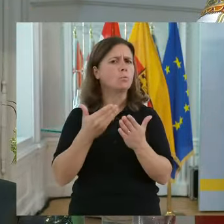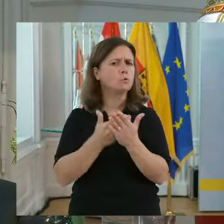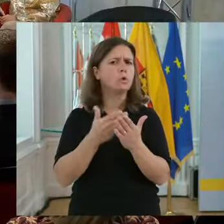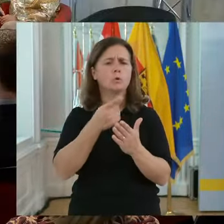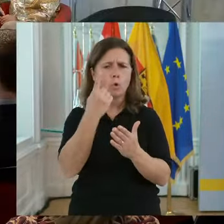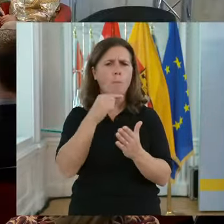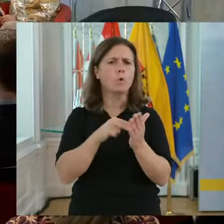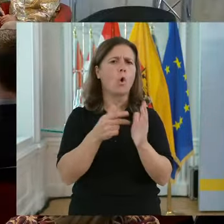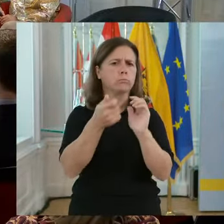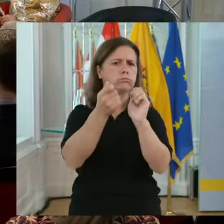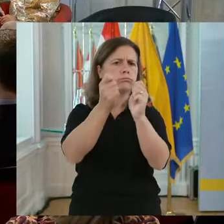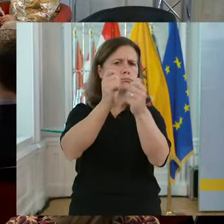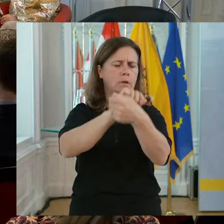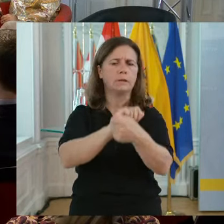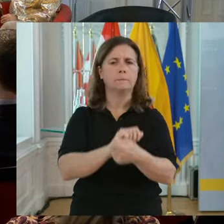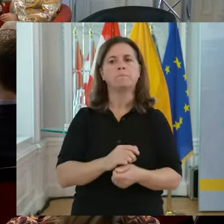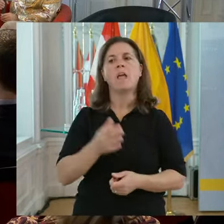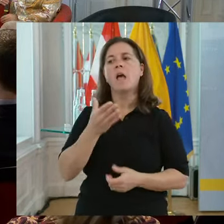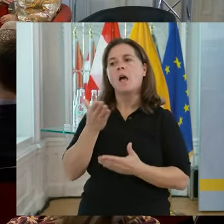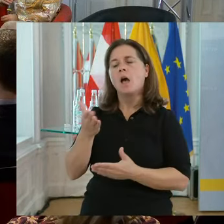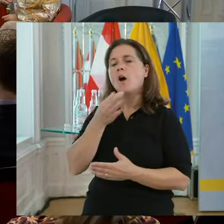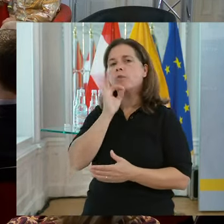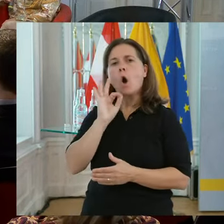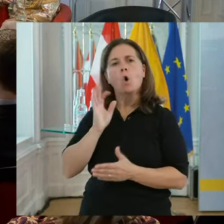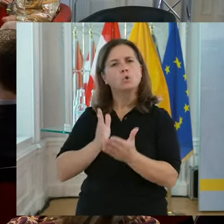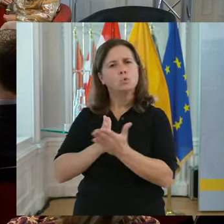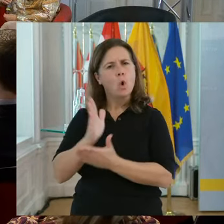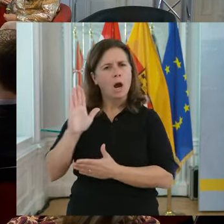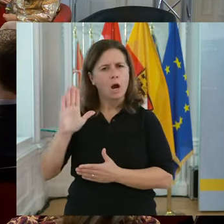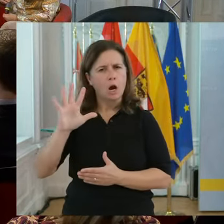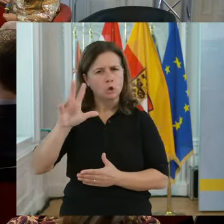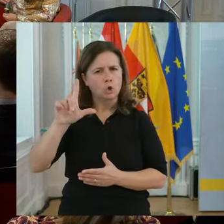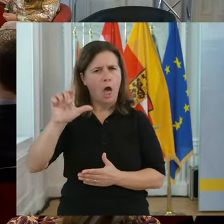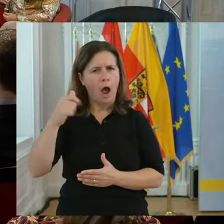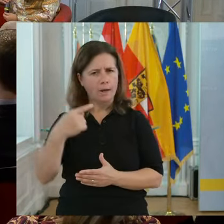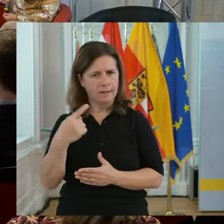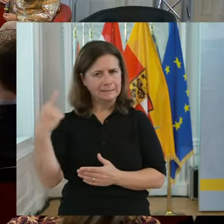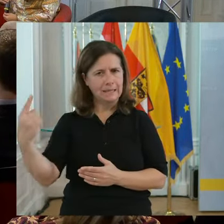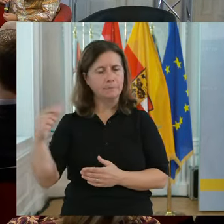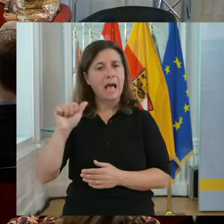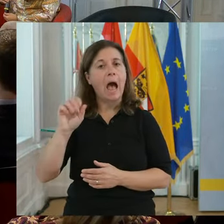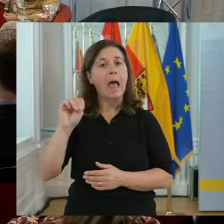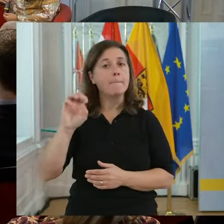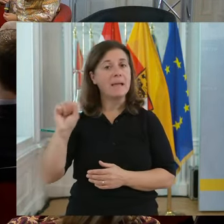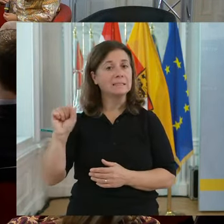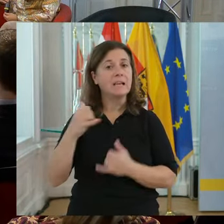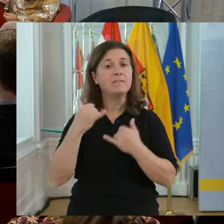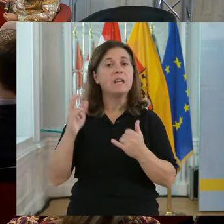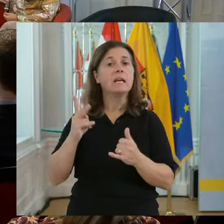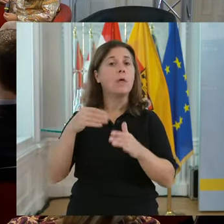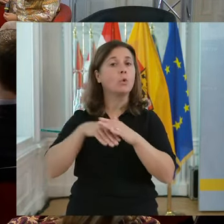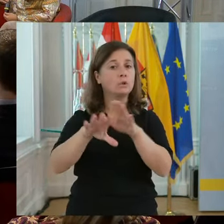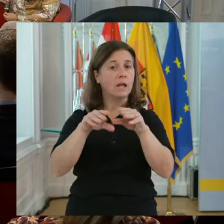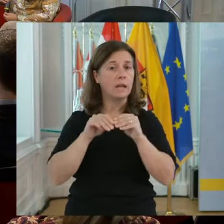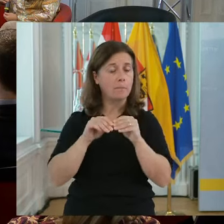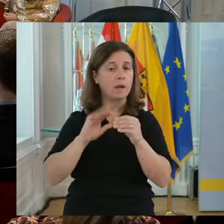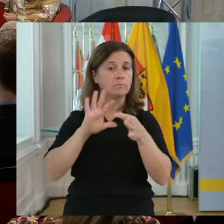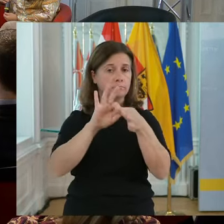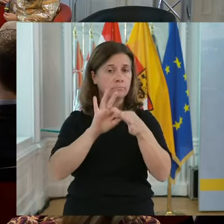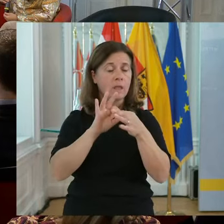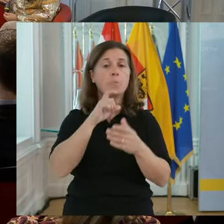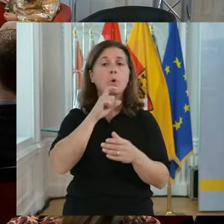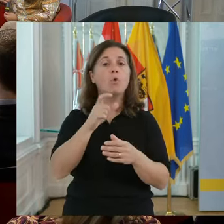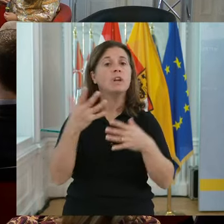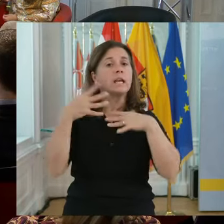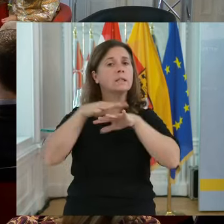getan. Frau Durchschlag, inwiefern können Sie denn seitens des Arbeitsmarktservice den Unternehmen in puncto berufliche Integration